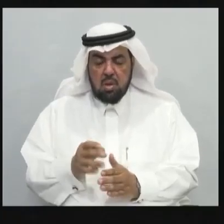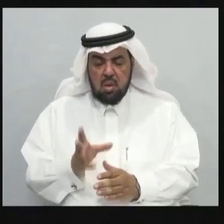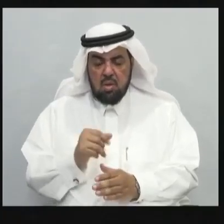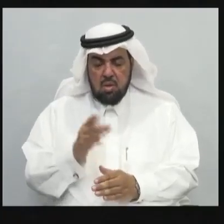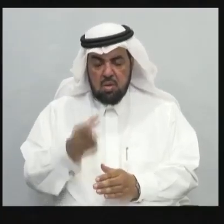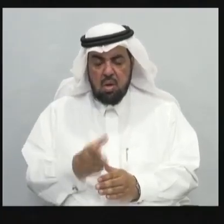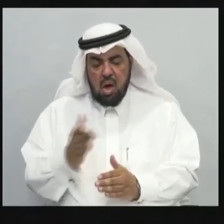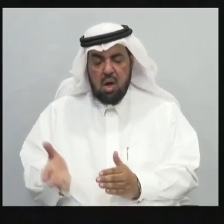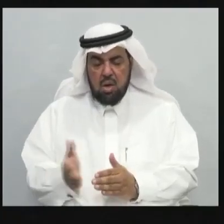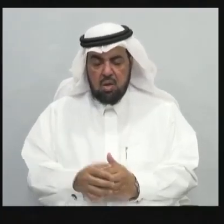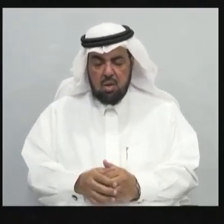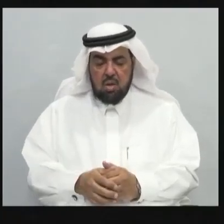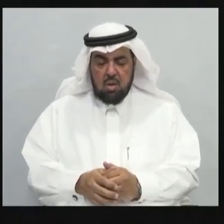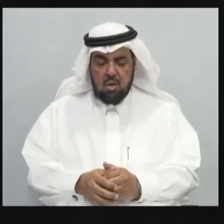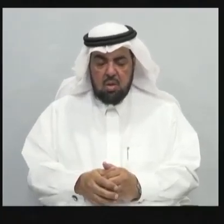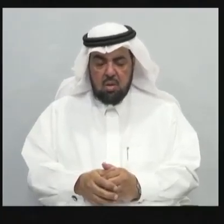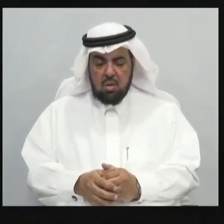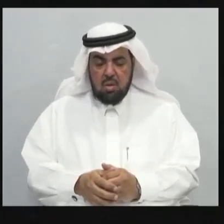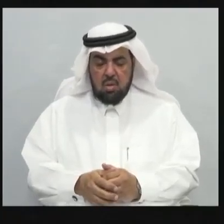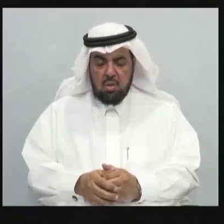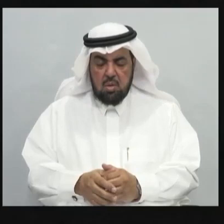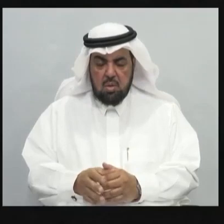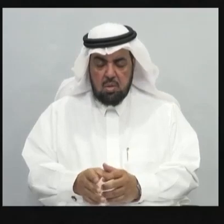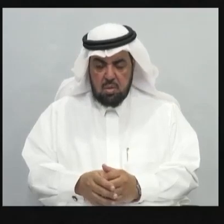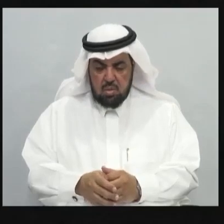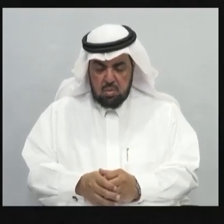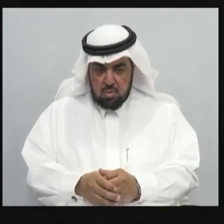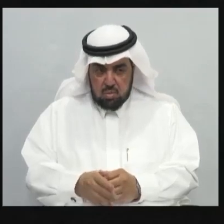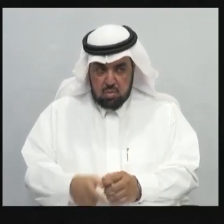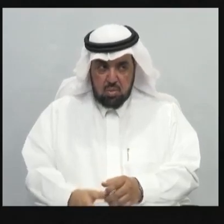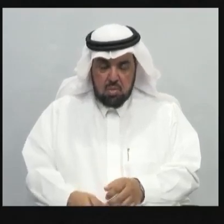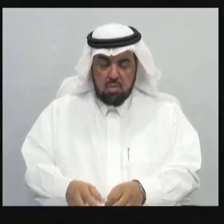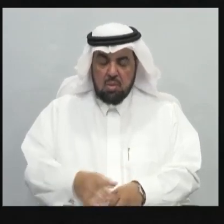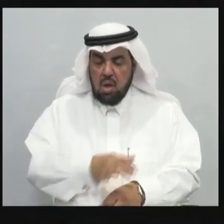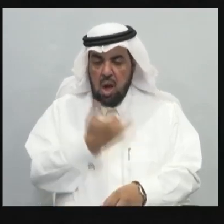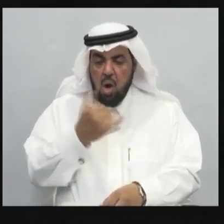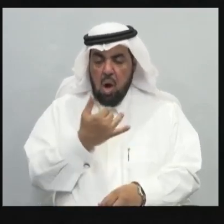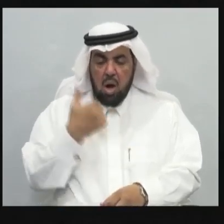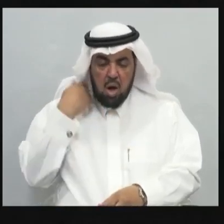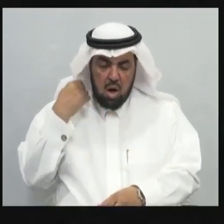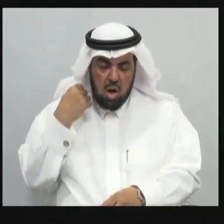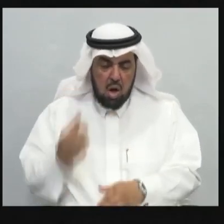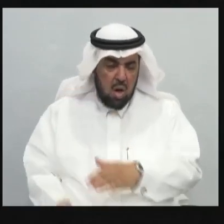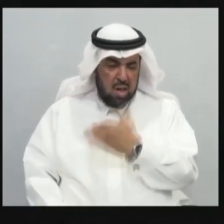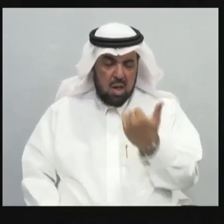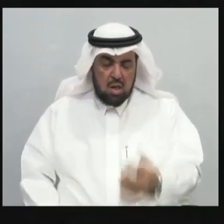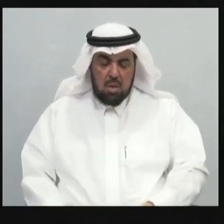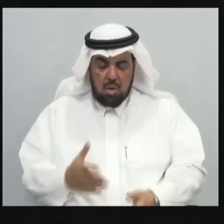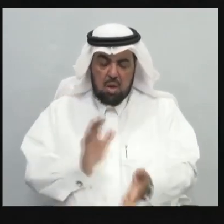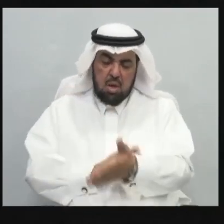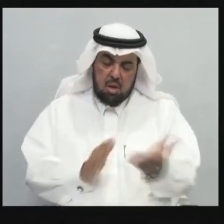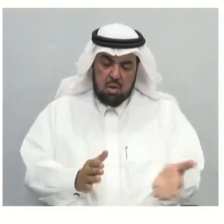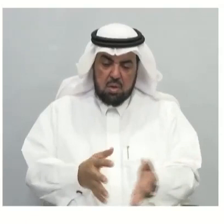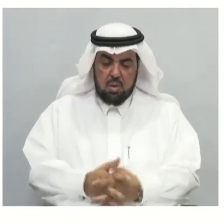خارج هذا المستقيم بينما في اللغه الانجليزيه تكون المحاذاه الى جهه